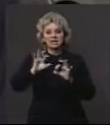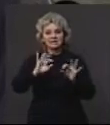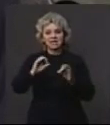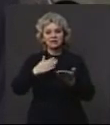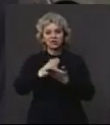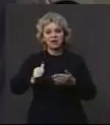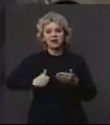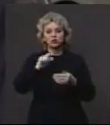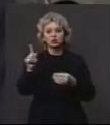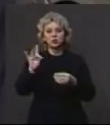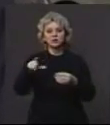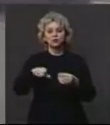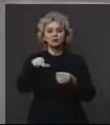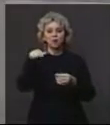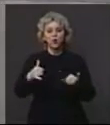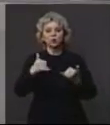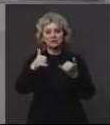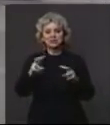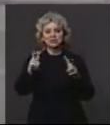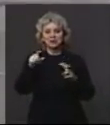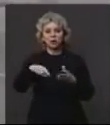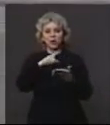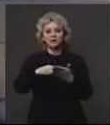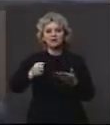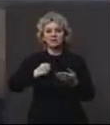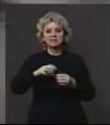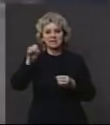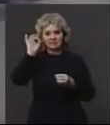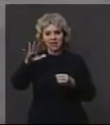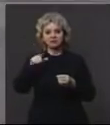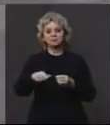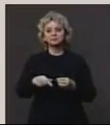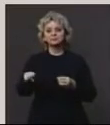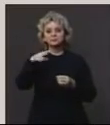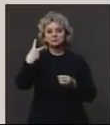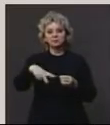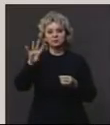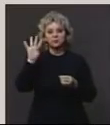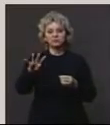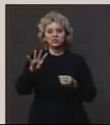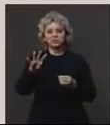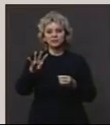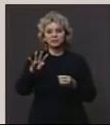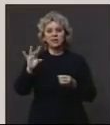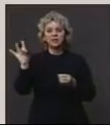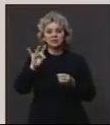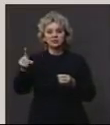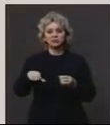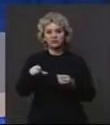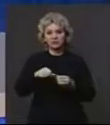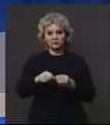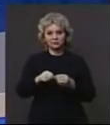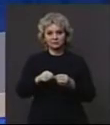и гордимся, что Ростов-на-Дону удостоен звания города воинской славы. Галина Белоусова, Тагир Фатахов, Дон-24,